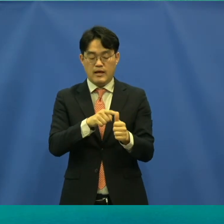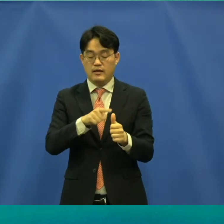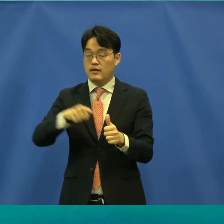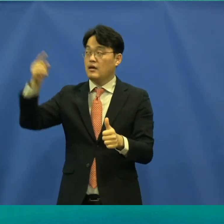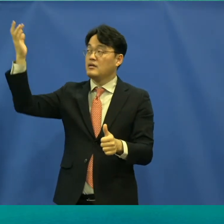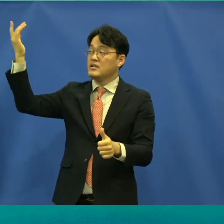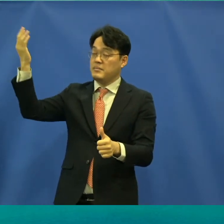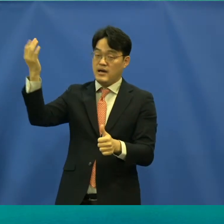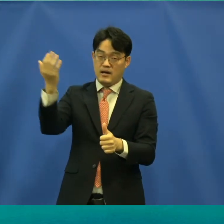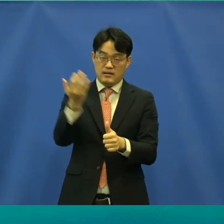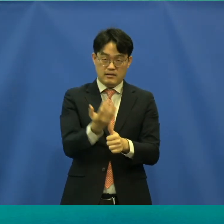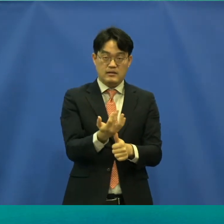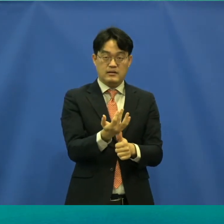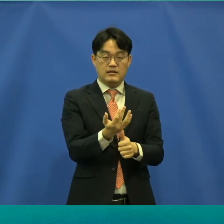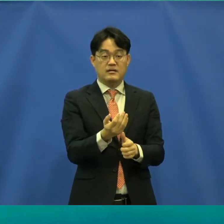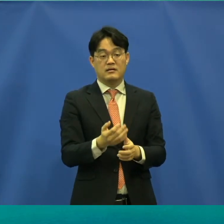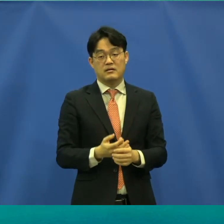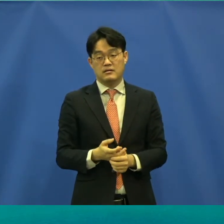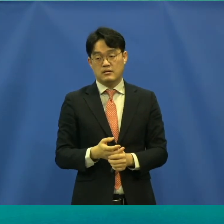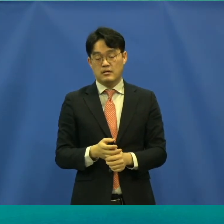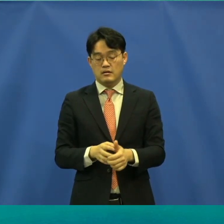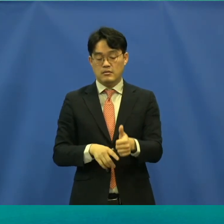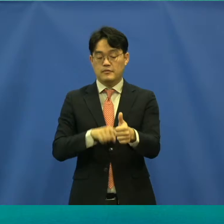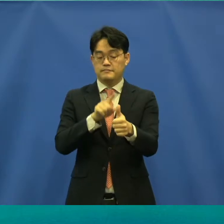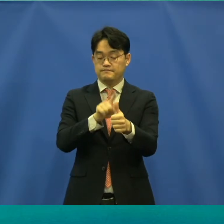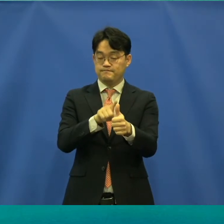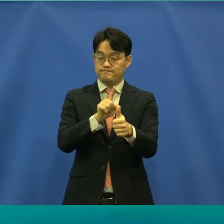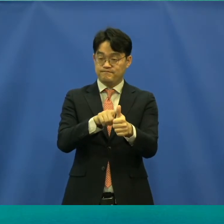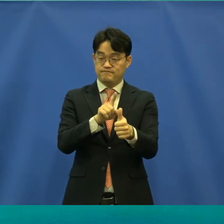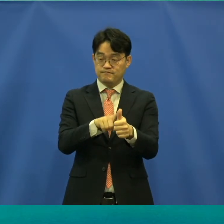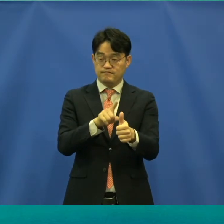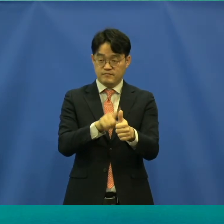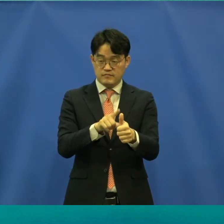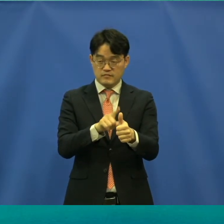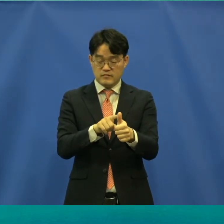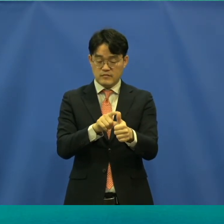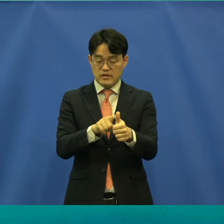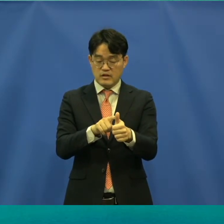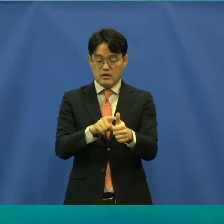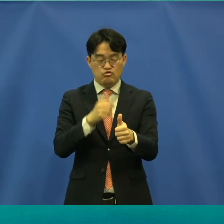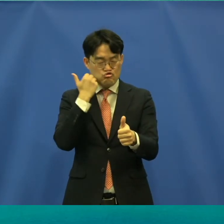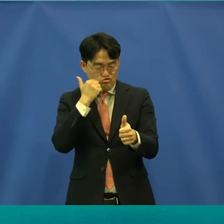여러분, 요나의 존재가 살아나는 것은 그에게 임한 말씀 때문입니다.